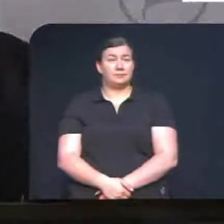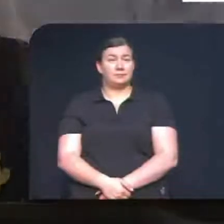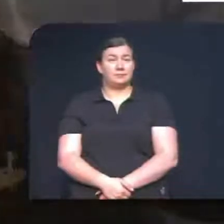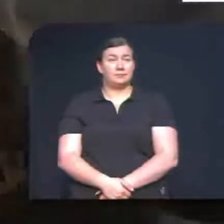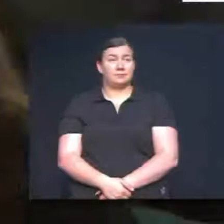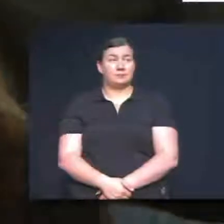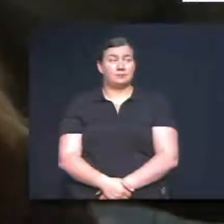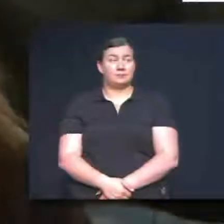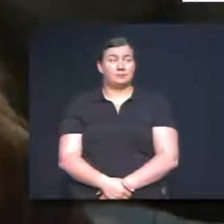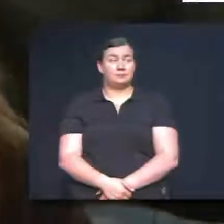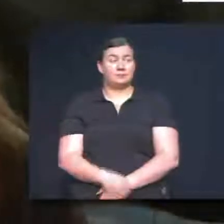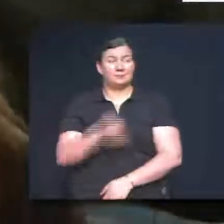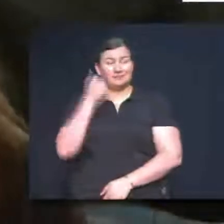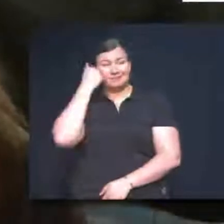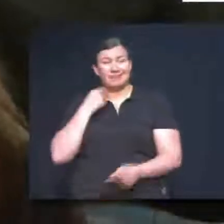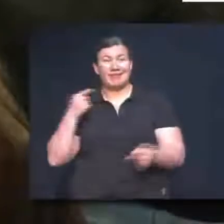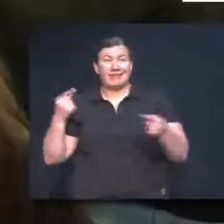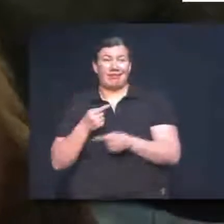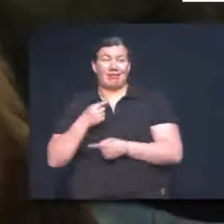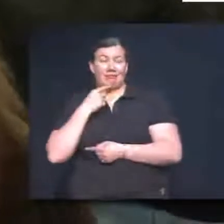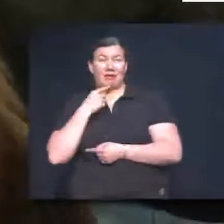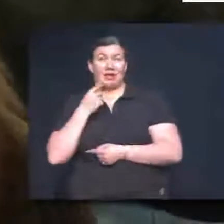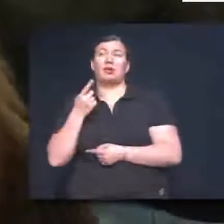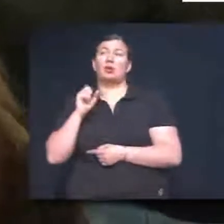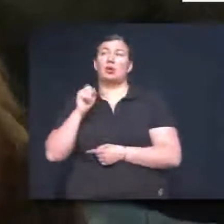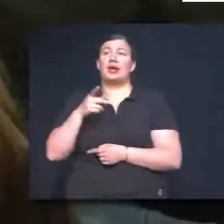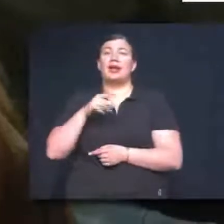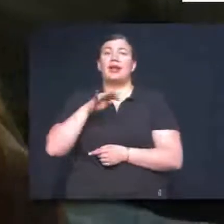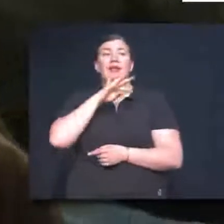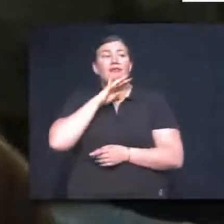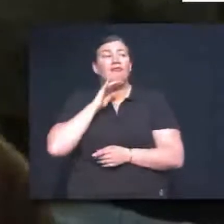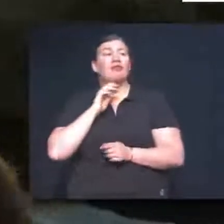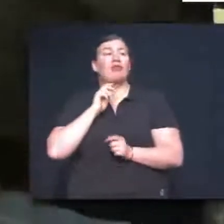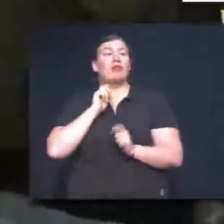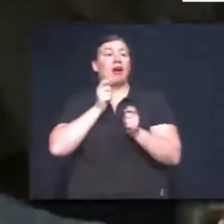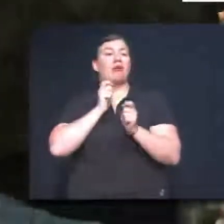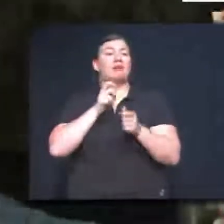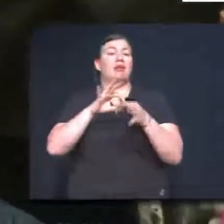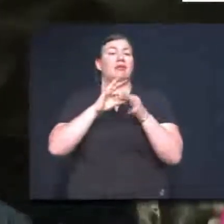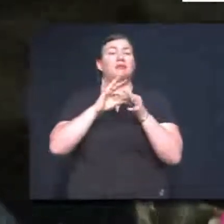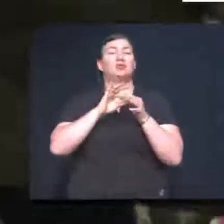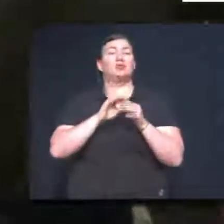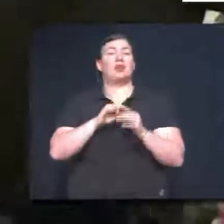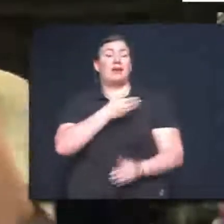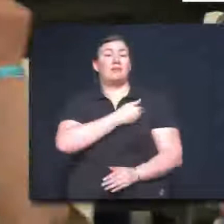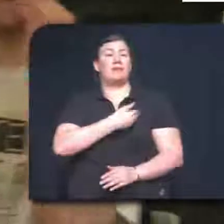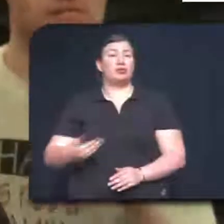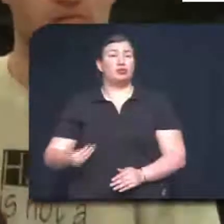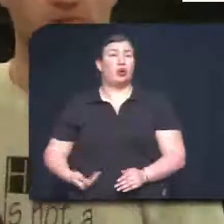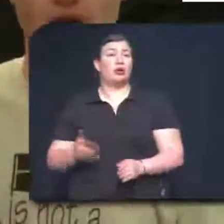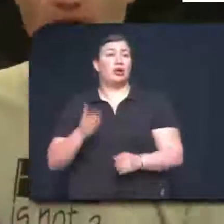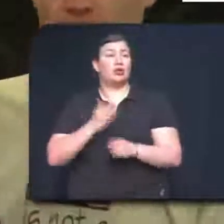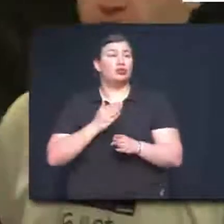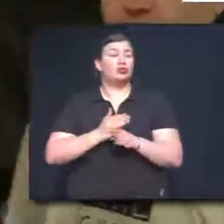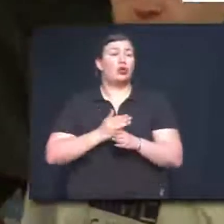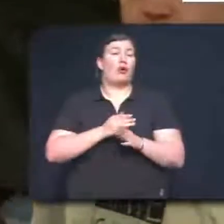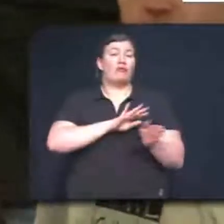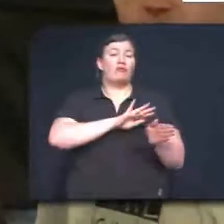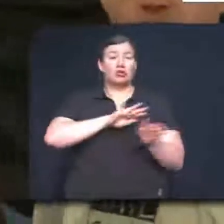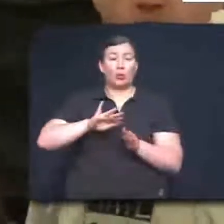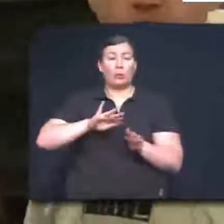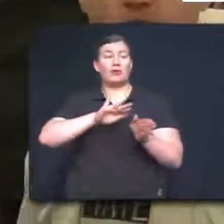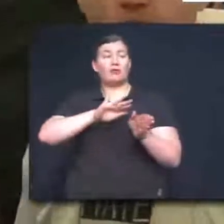hundete Gegenrede mehrere Anträge aus dem Block Gesundheit wurden bereits ein oder mehrfach verschoben